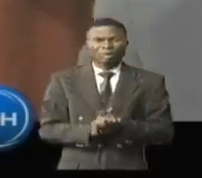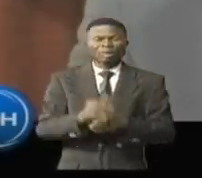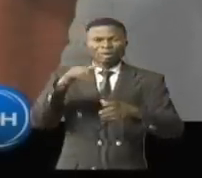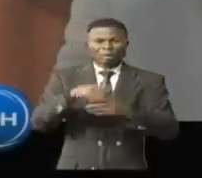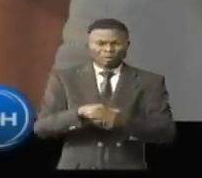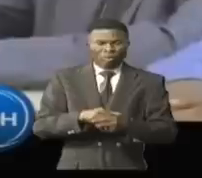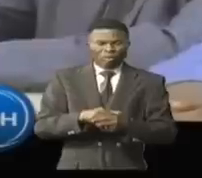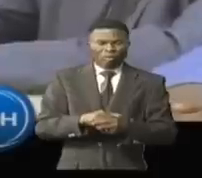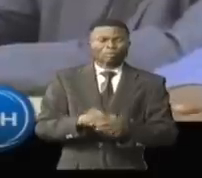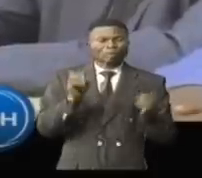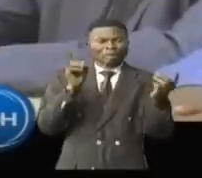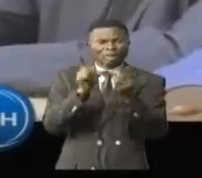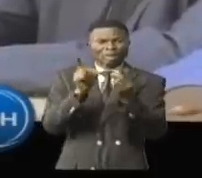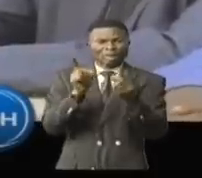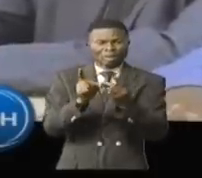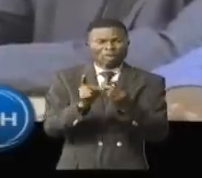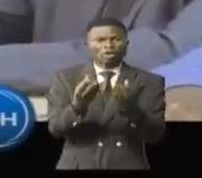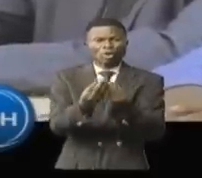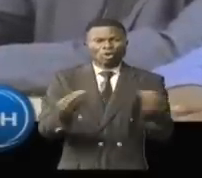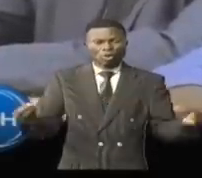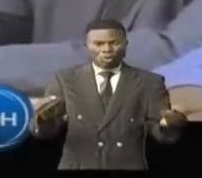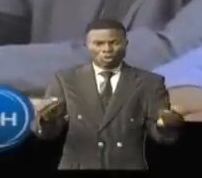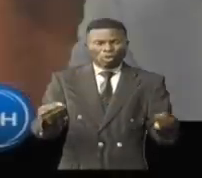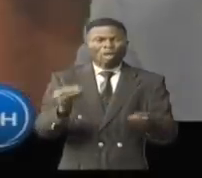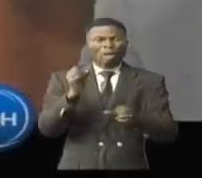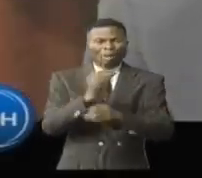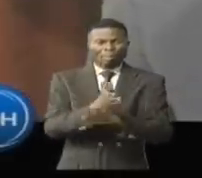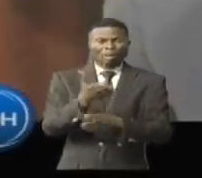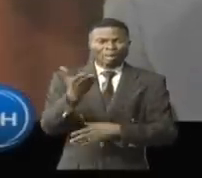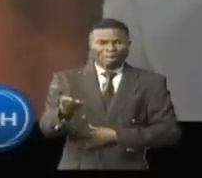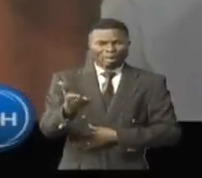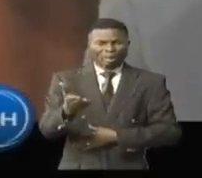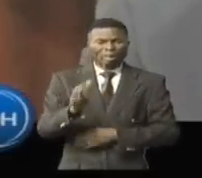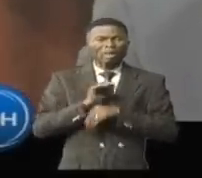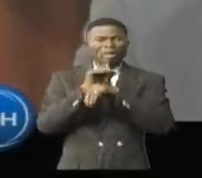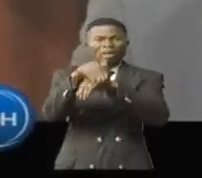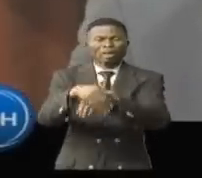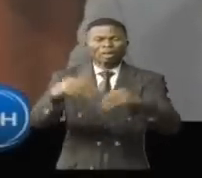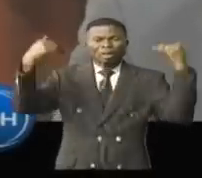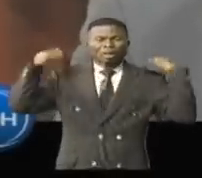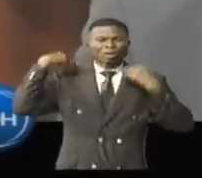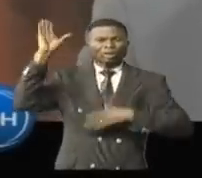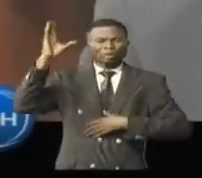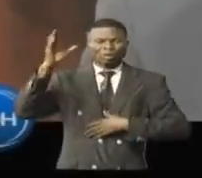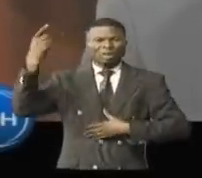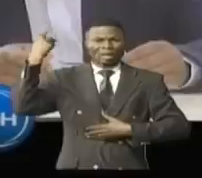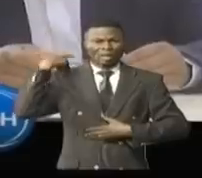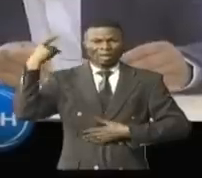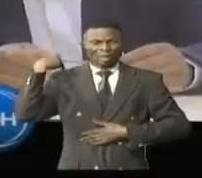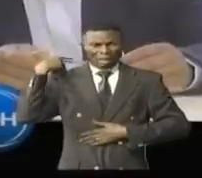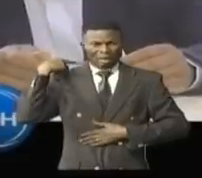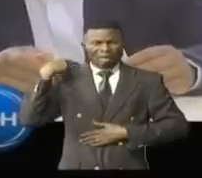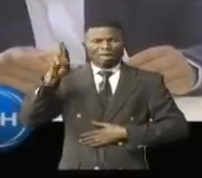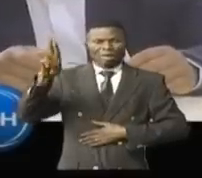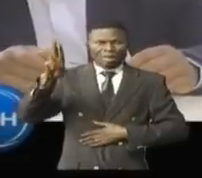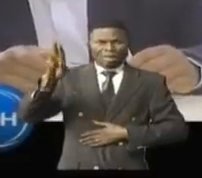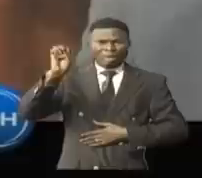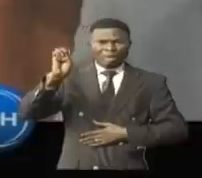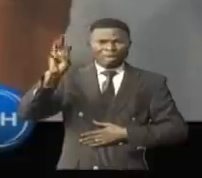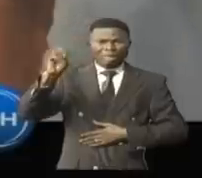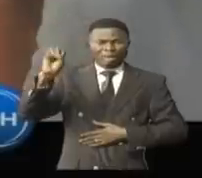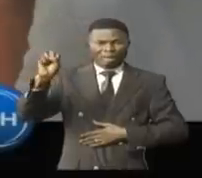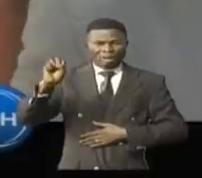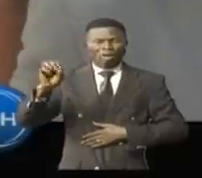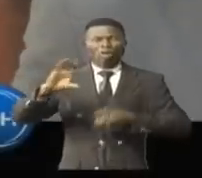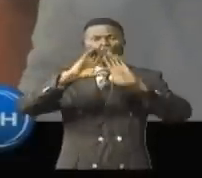cette consultation, les résultats ci-après sont attendus. L'adhésion des chefs coutumiers et notables de l'EMA à la vision des